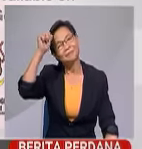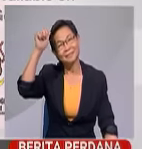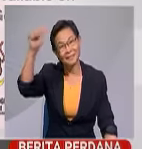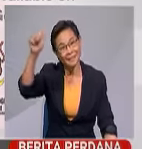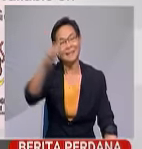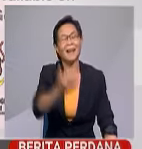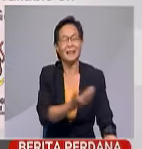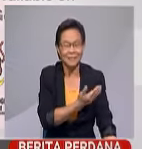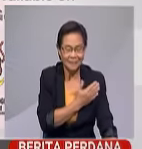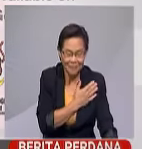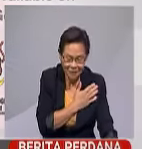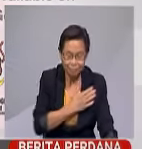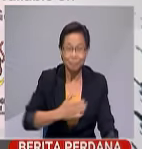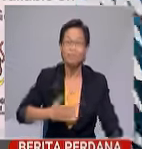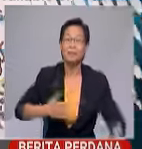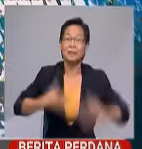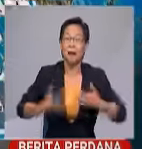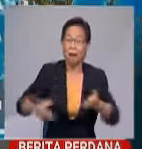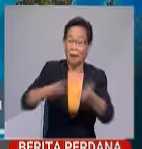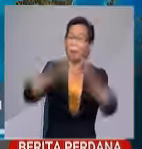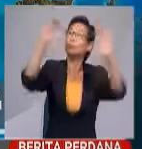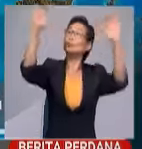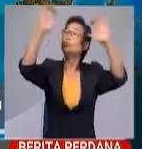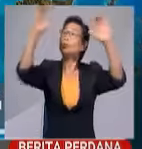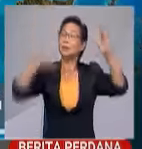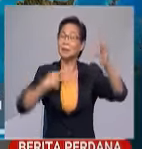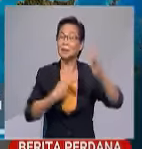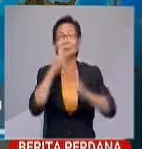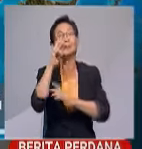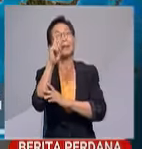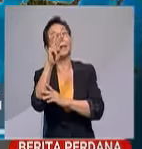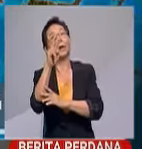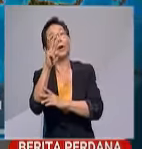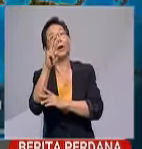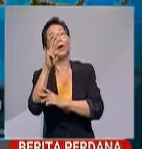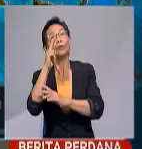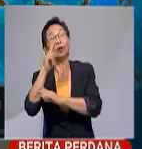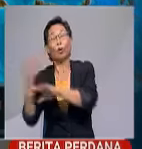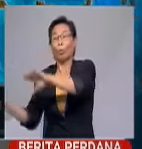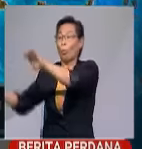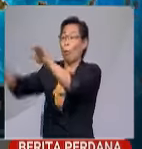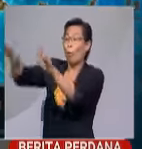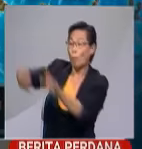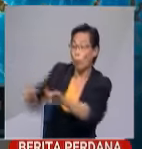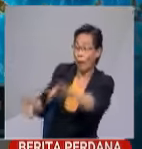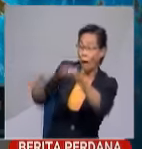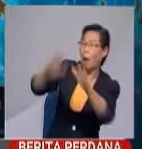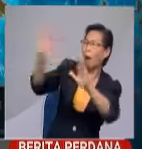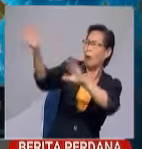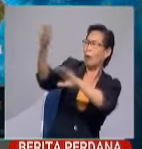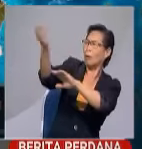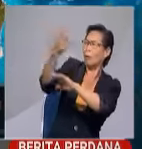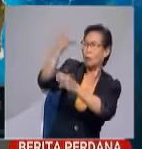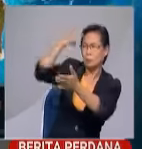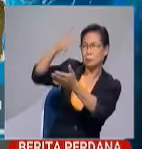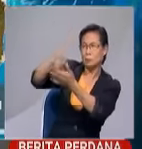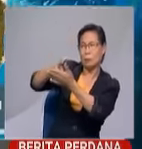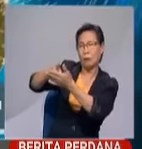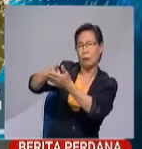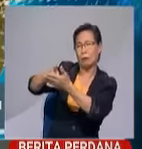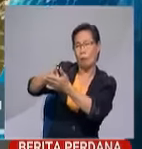Assalamualaikum dan salam sejahtera. Laporan cuaca kita mulakan dengan model ombak. Kelihatan angin masih lagi dikesan